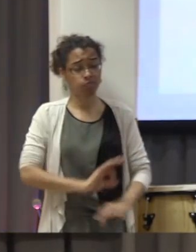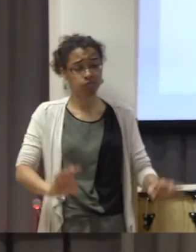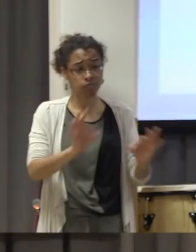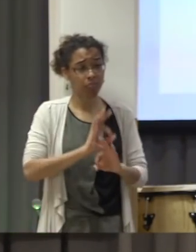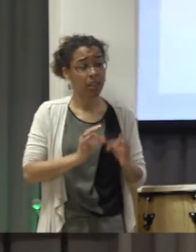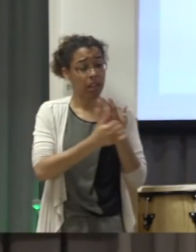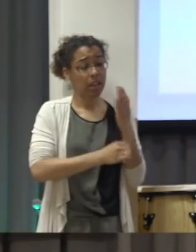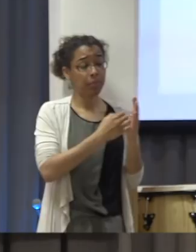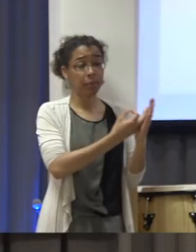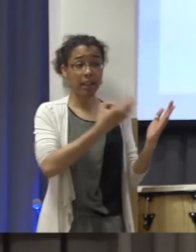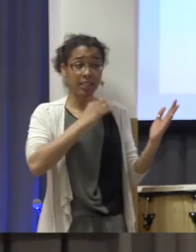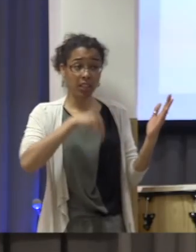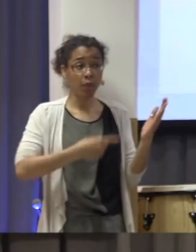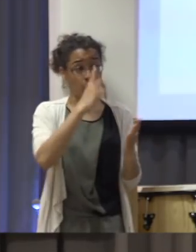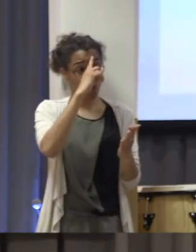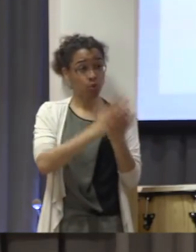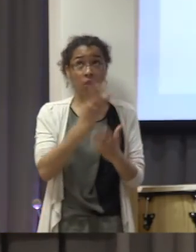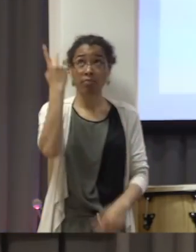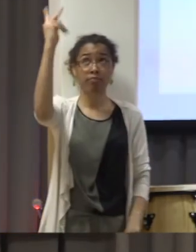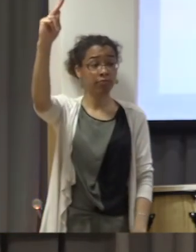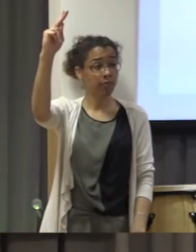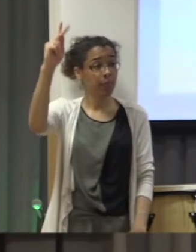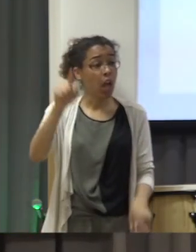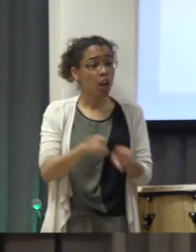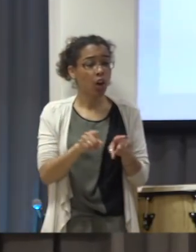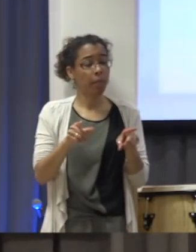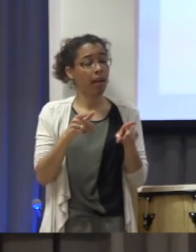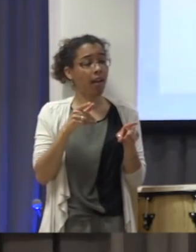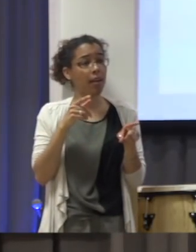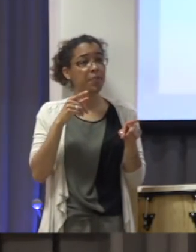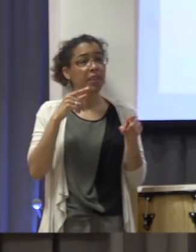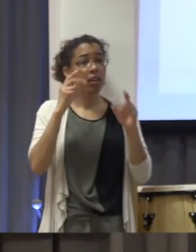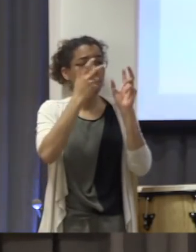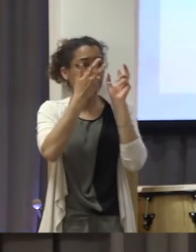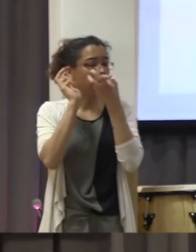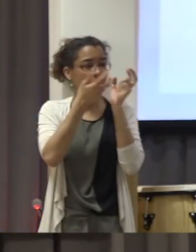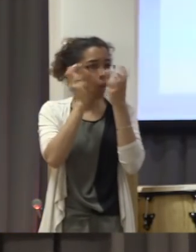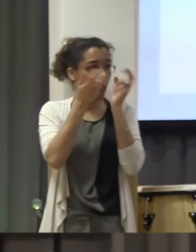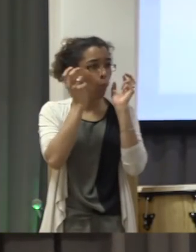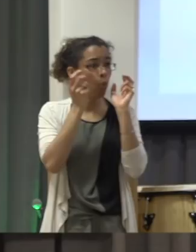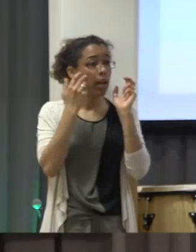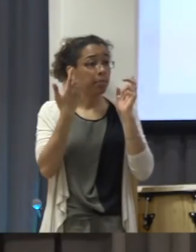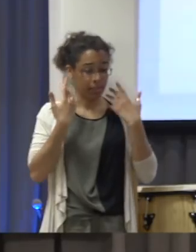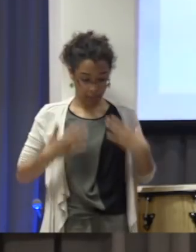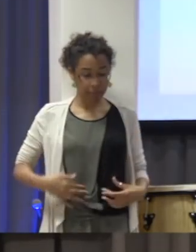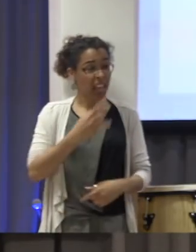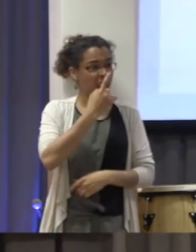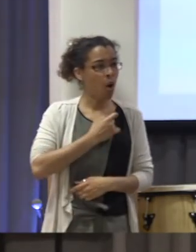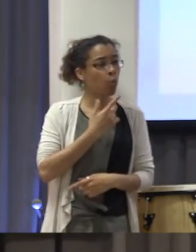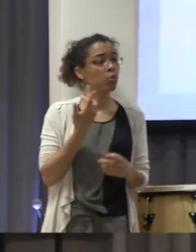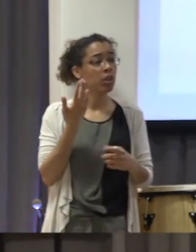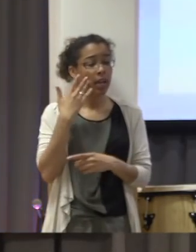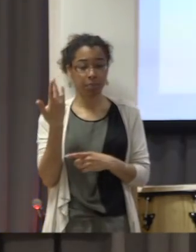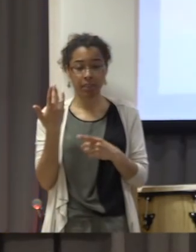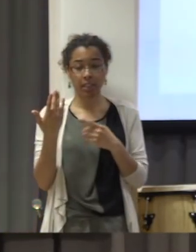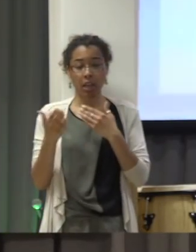la foi de Dieu. Ayez la foi comme un caméléon. C'est-à-dire quand il dit, ayez la foi de Dieu, de la même façon, si tu es habillé en rouge, tu t'approches